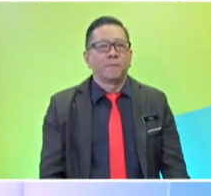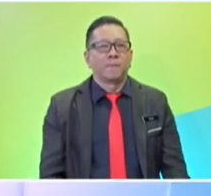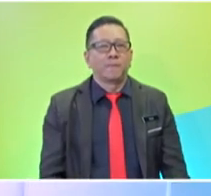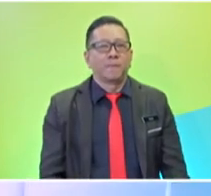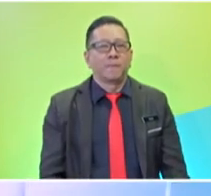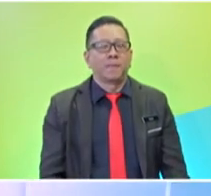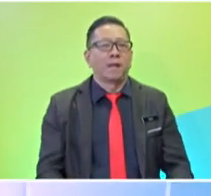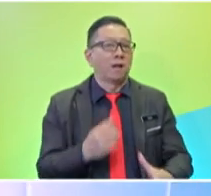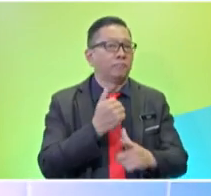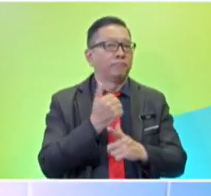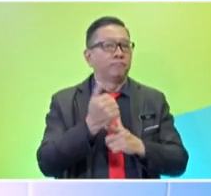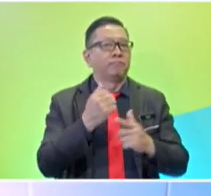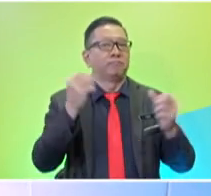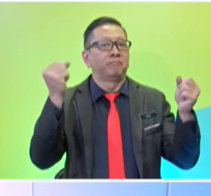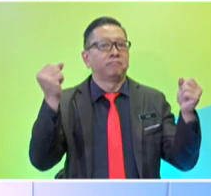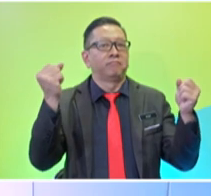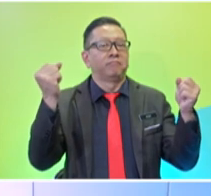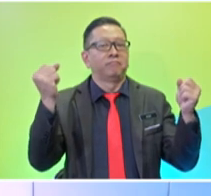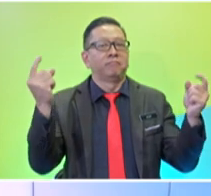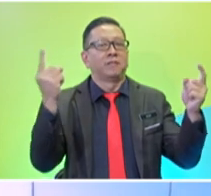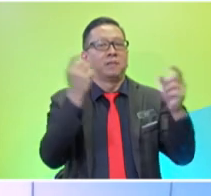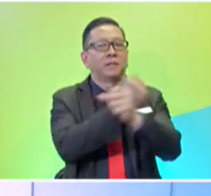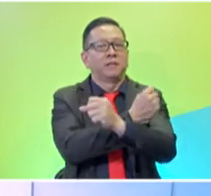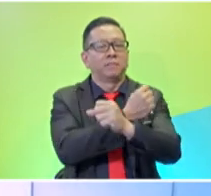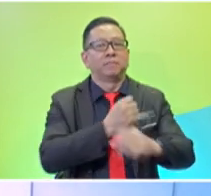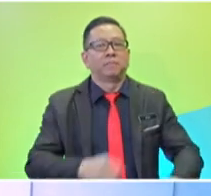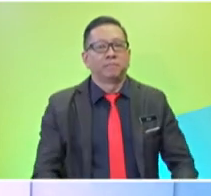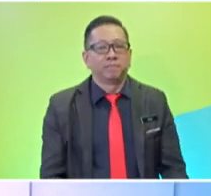ataupun gunakan kaidah yang sama seperti yang